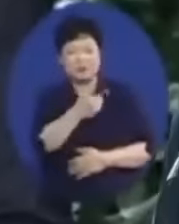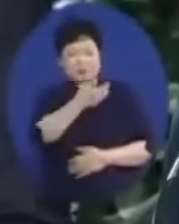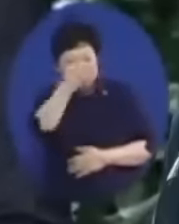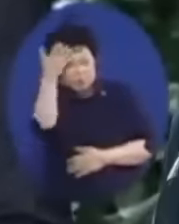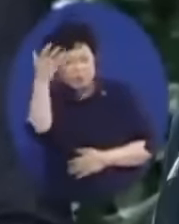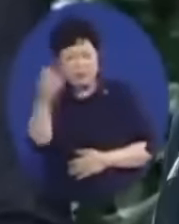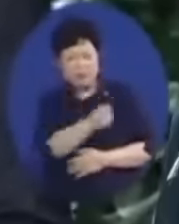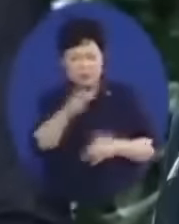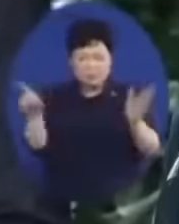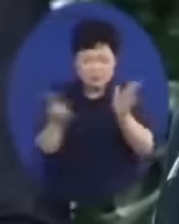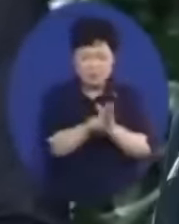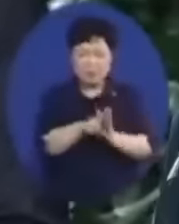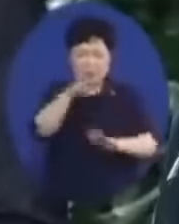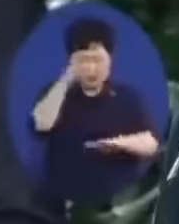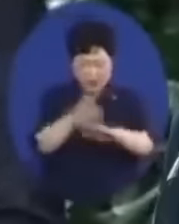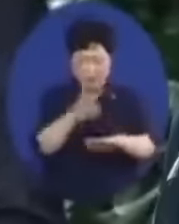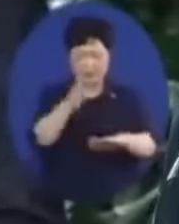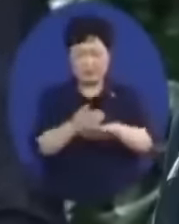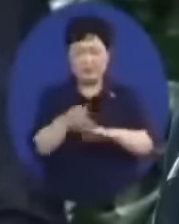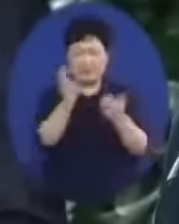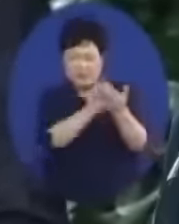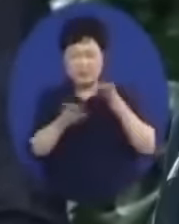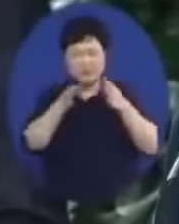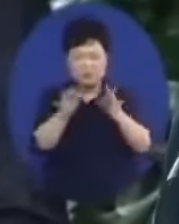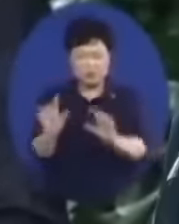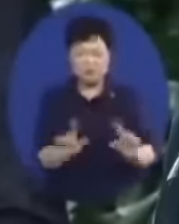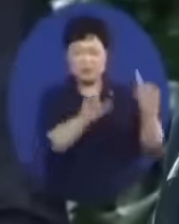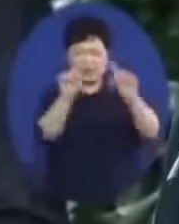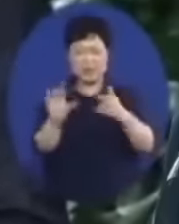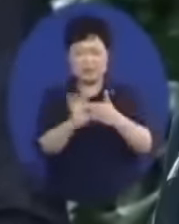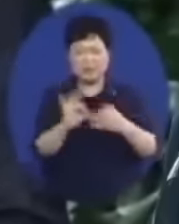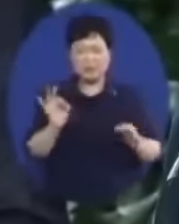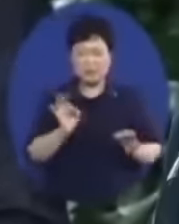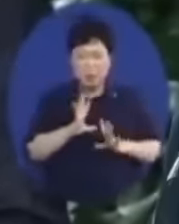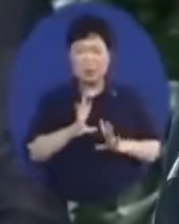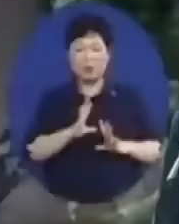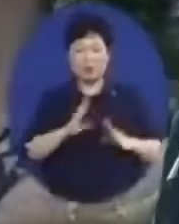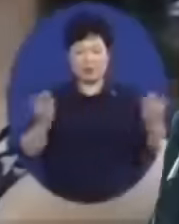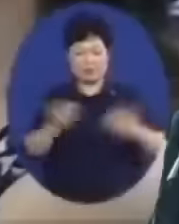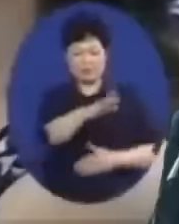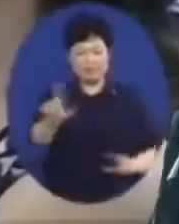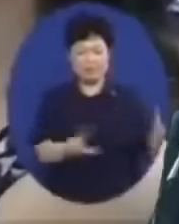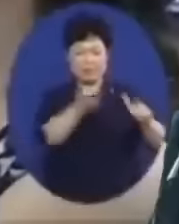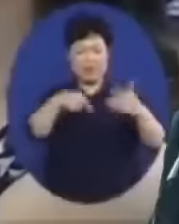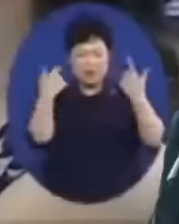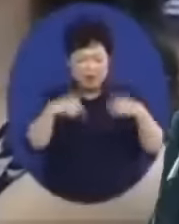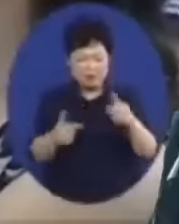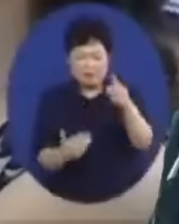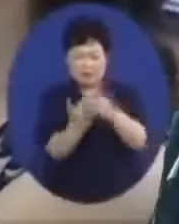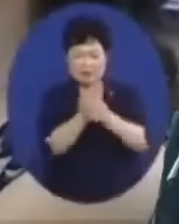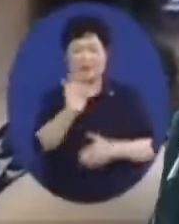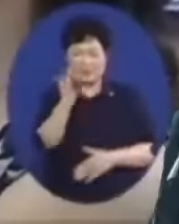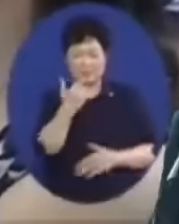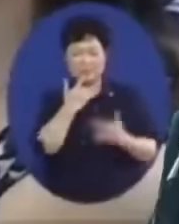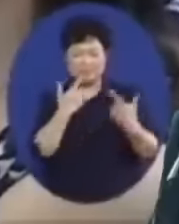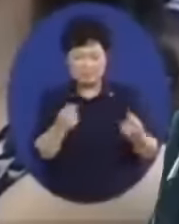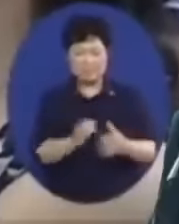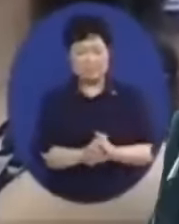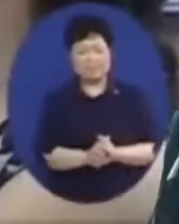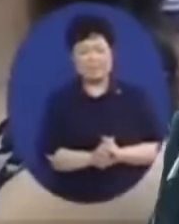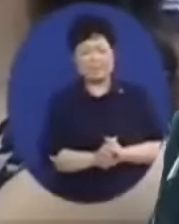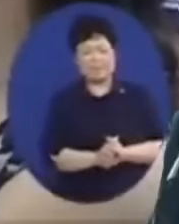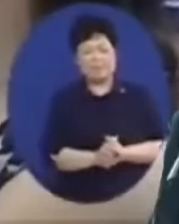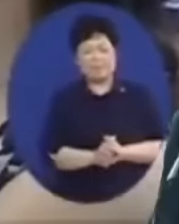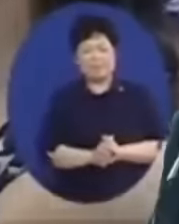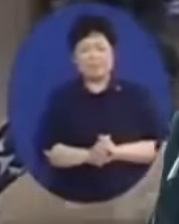꿈꾸고 믿고 감사하고 찬양하며 살면 놀라운 일이 우리 생활 속에 항상 일어나게 되는 것입니다.